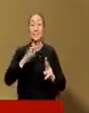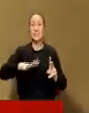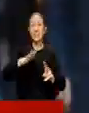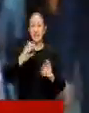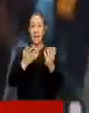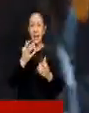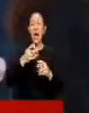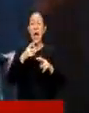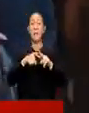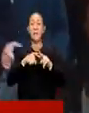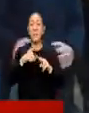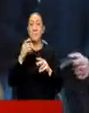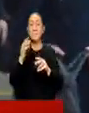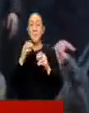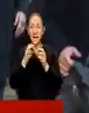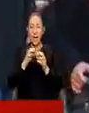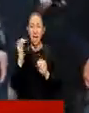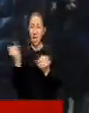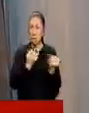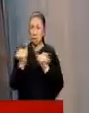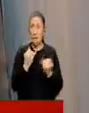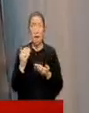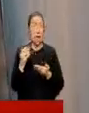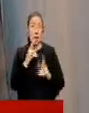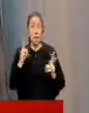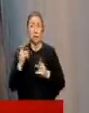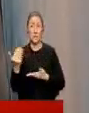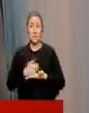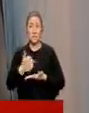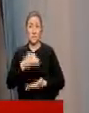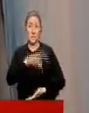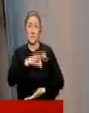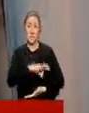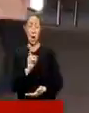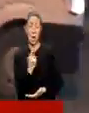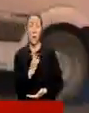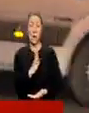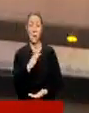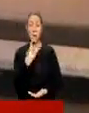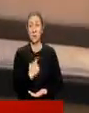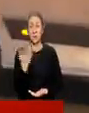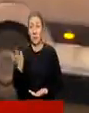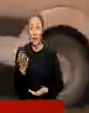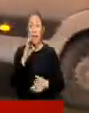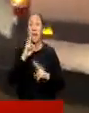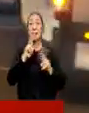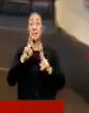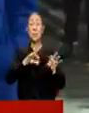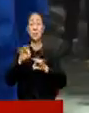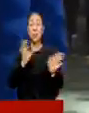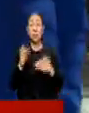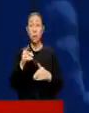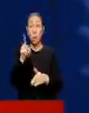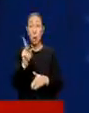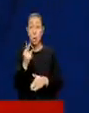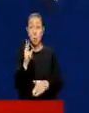Alparslan Bayraktar eleştirilere elimizde Enerji verimliliği sağladığına dair rapor var diyerek yanıt verdi Elektrik Mühendisleri Odası